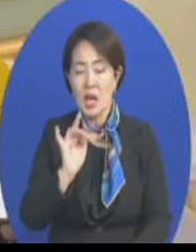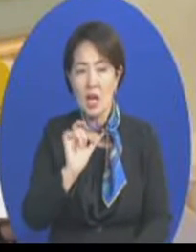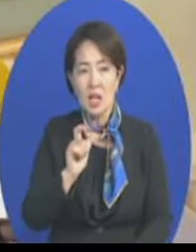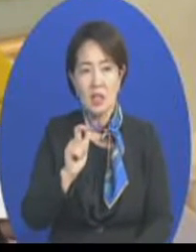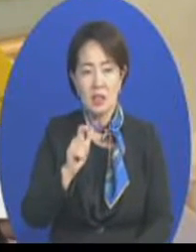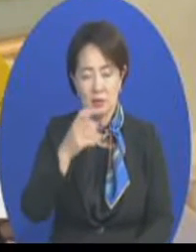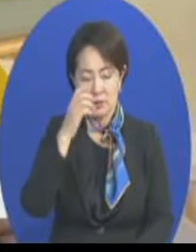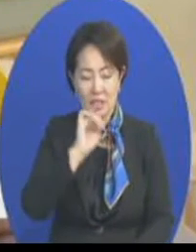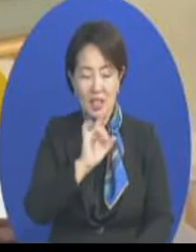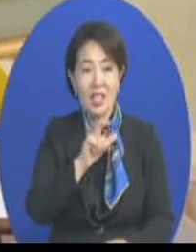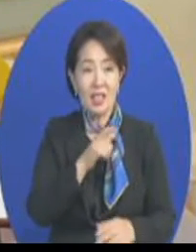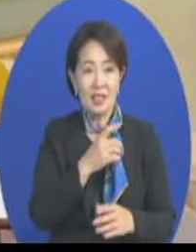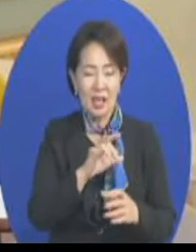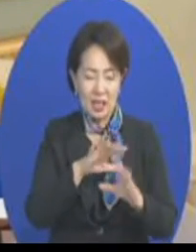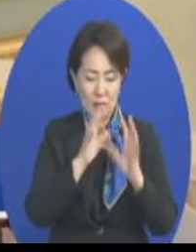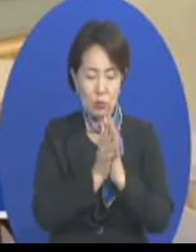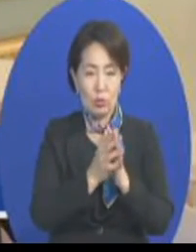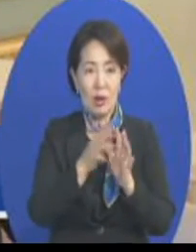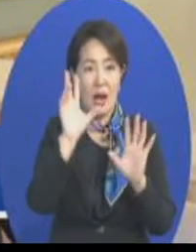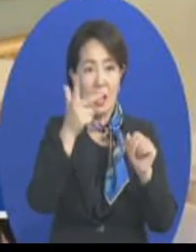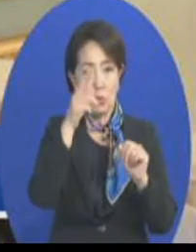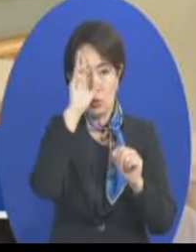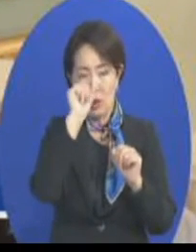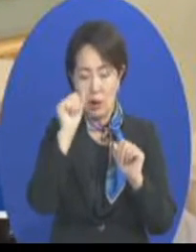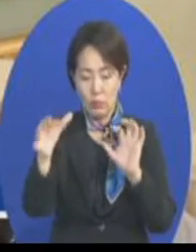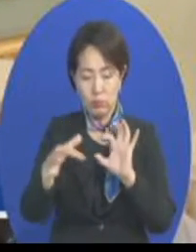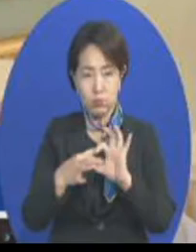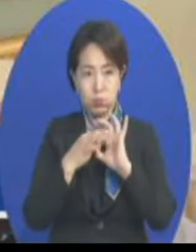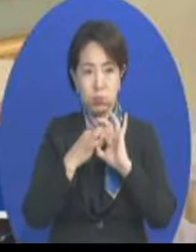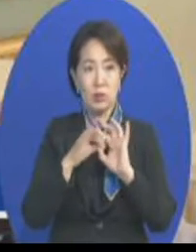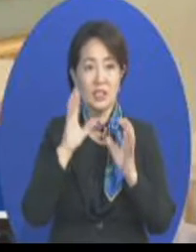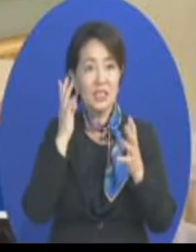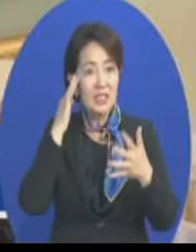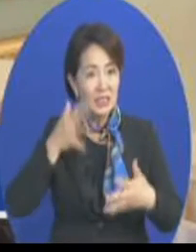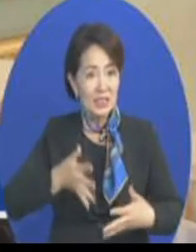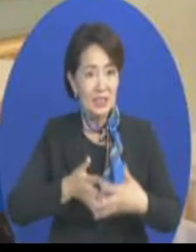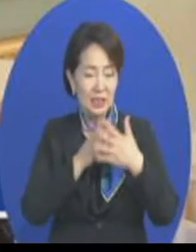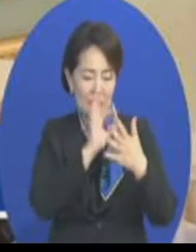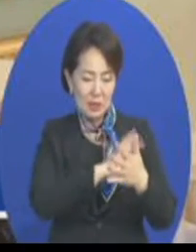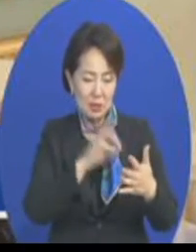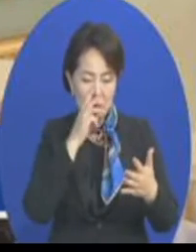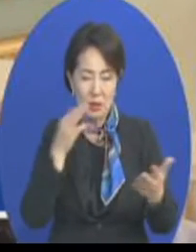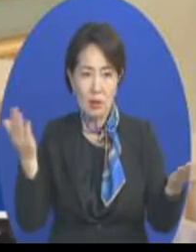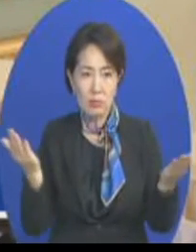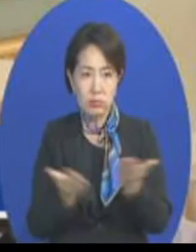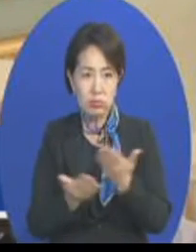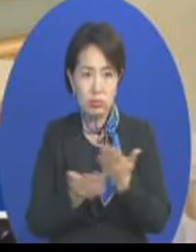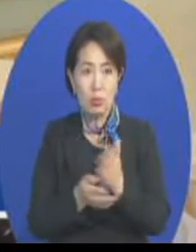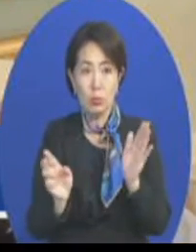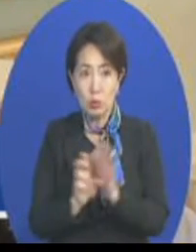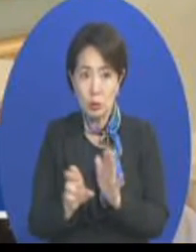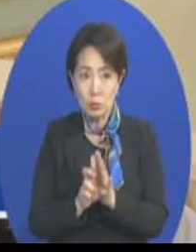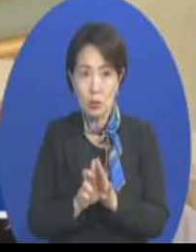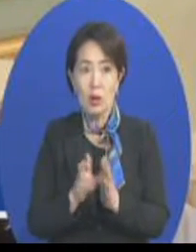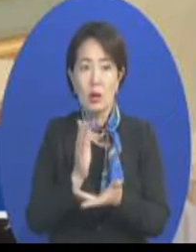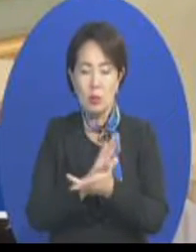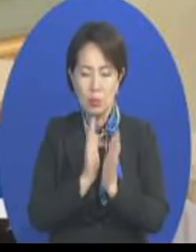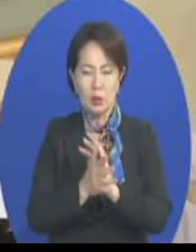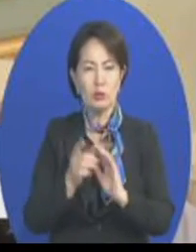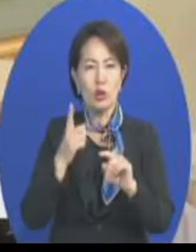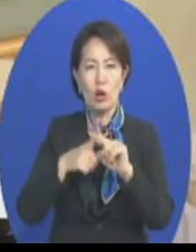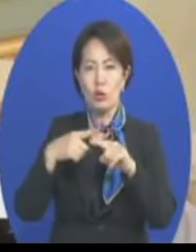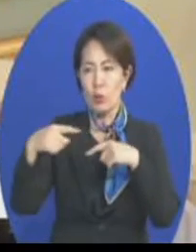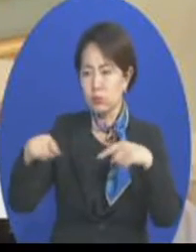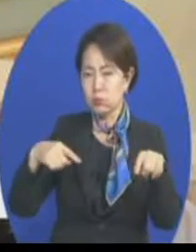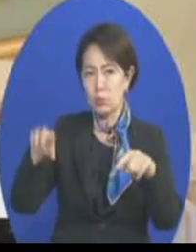газартай 13 яам одоо энэ системийг ашиглаж одоо мэдээлэлээ солих боломж нь бол бүрдсэн байдаг. Тэгтэл босод одоо орон нутгийн